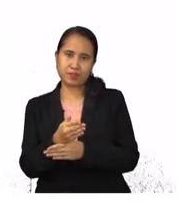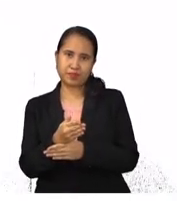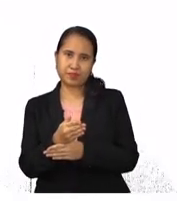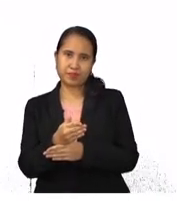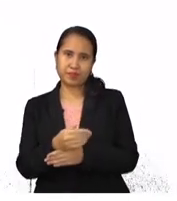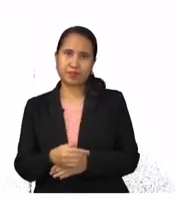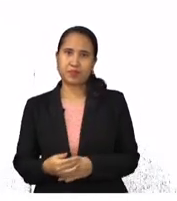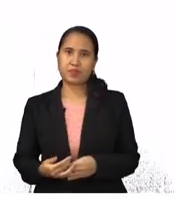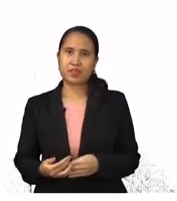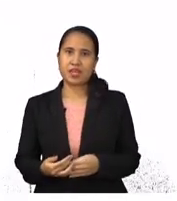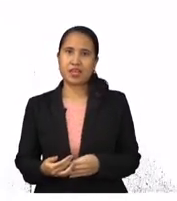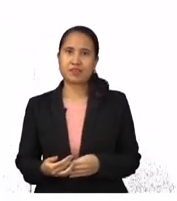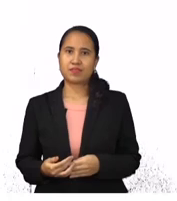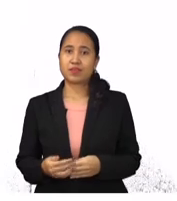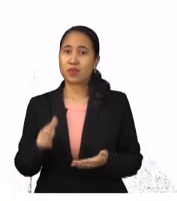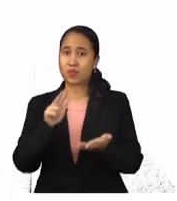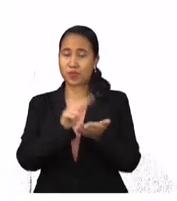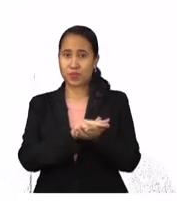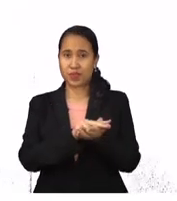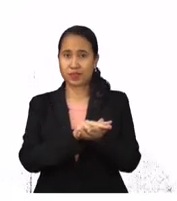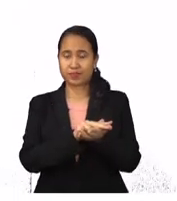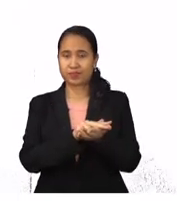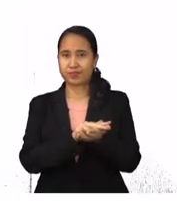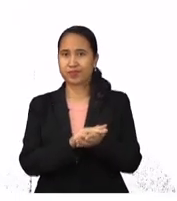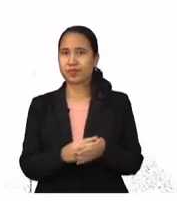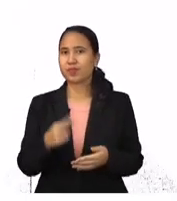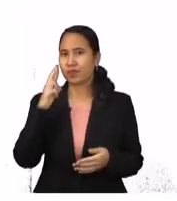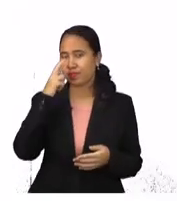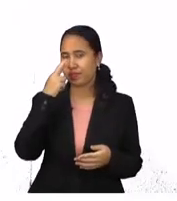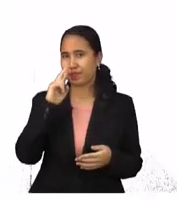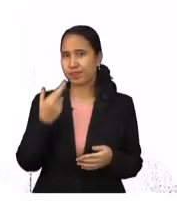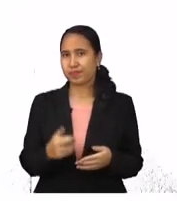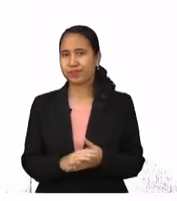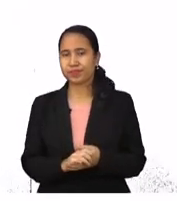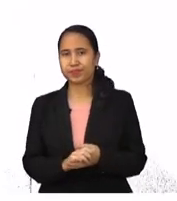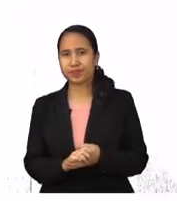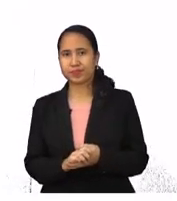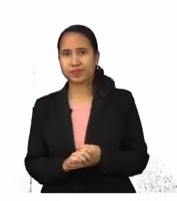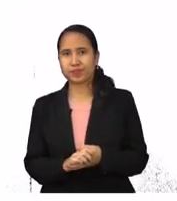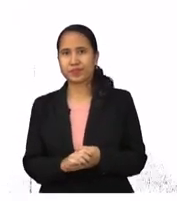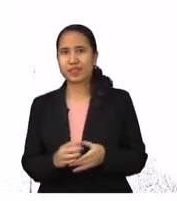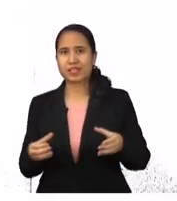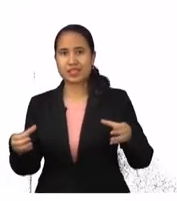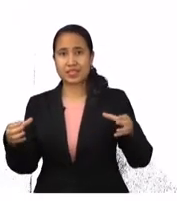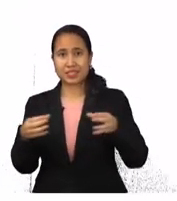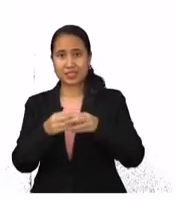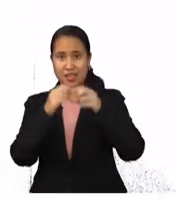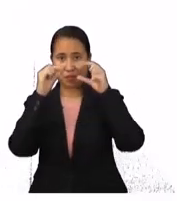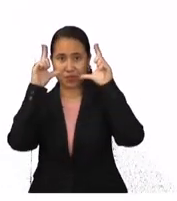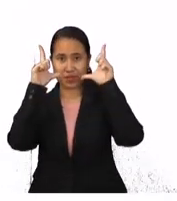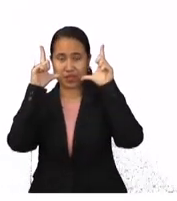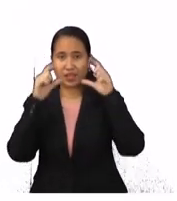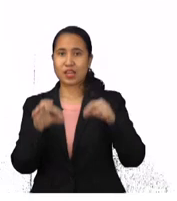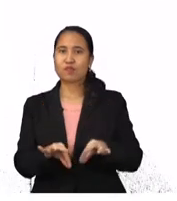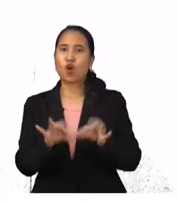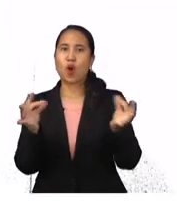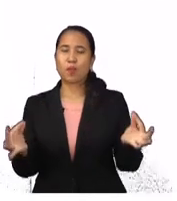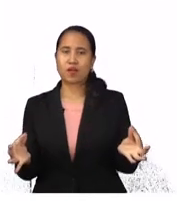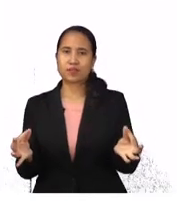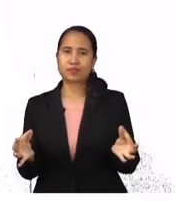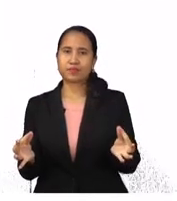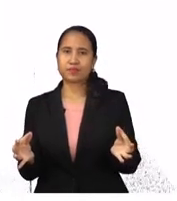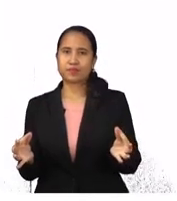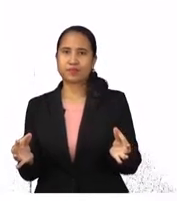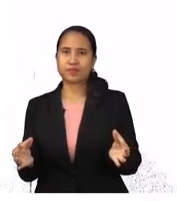de wetgever getracht te bereiken dat het low-intensity conflict in de samenleving zou worden opgelost. De